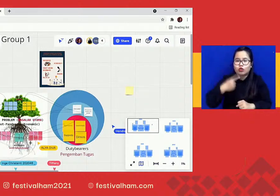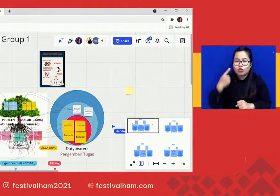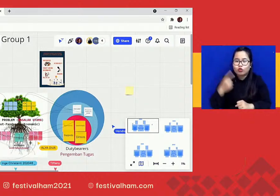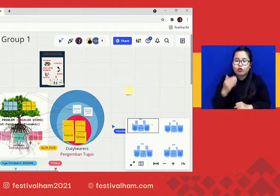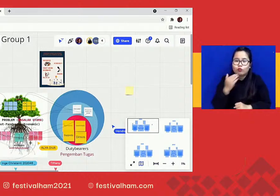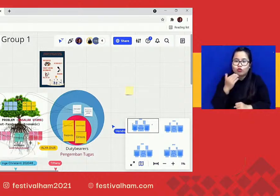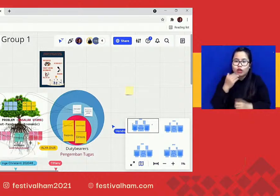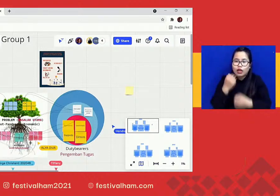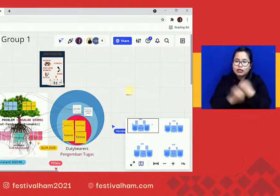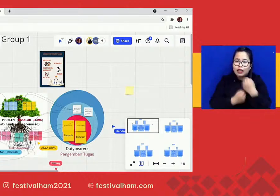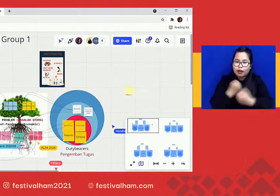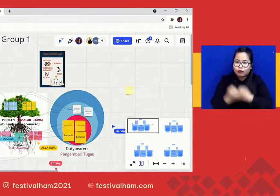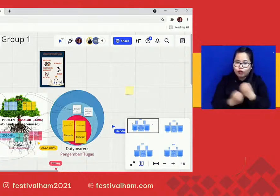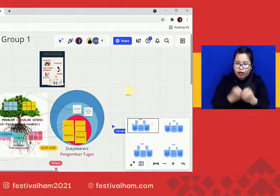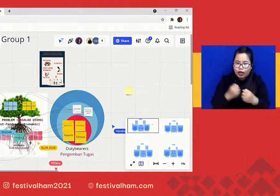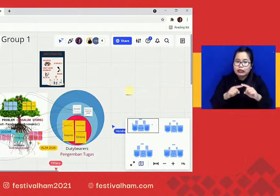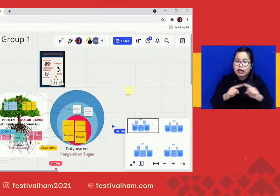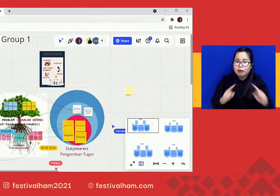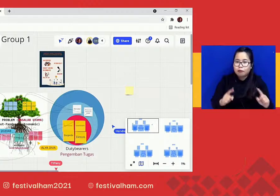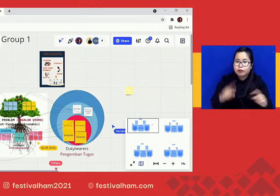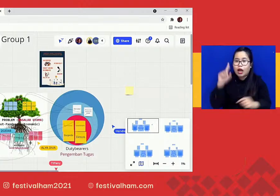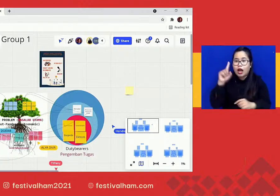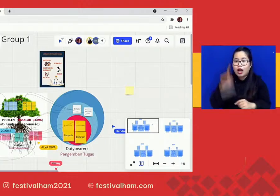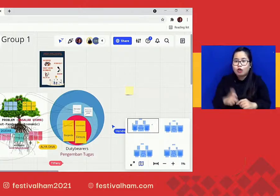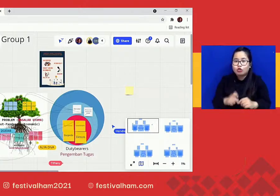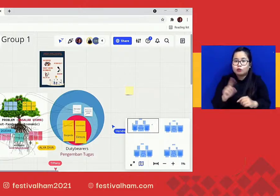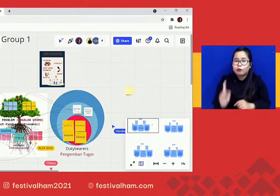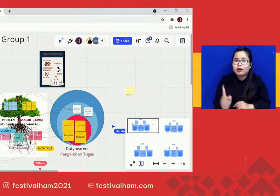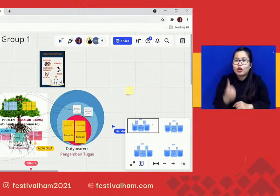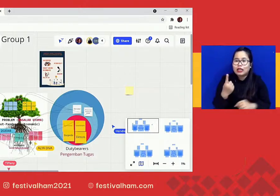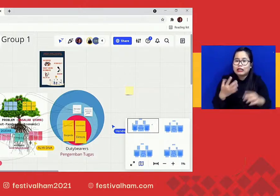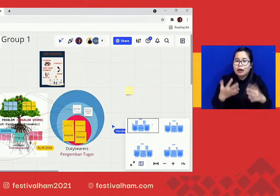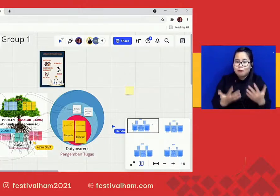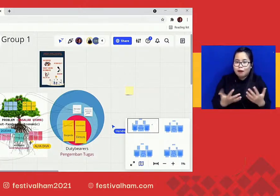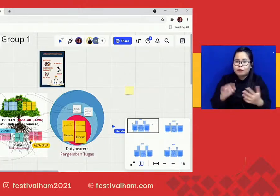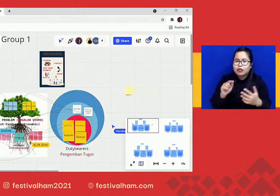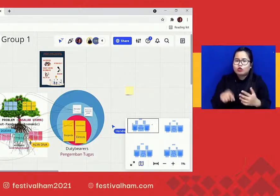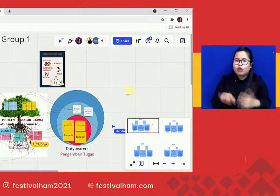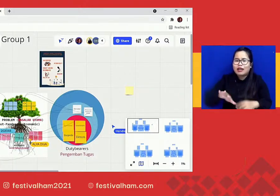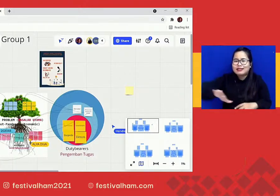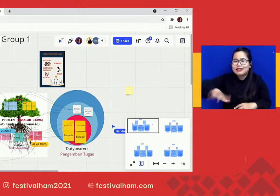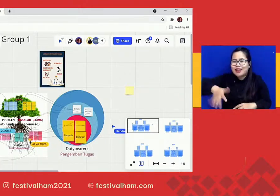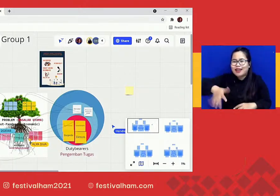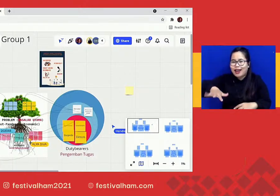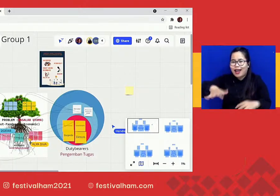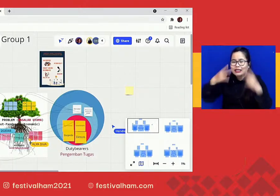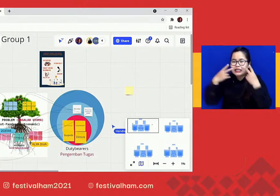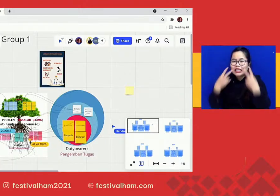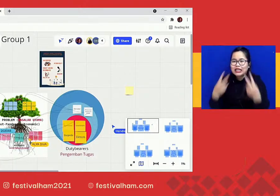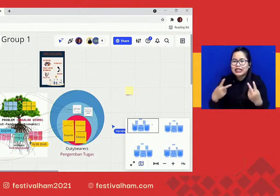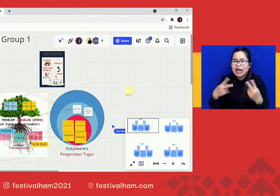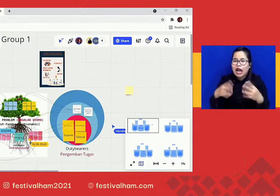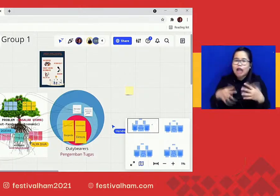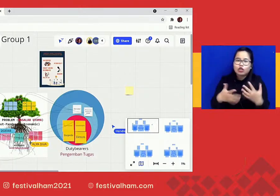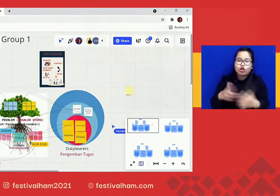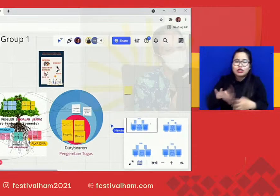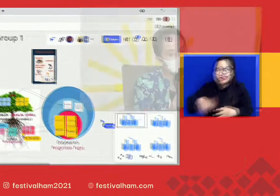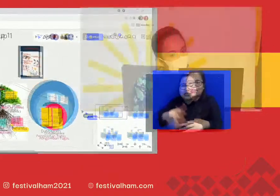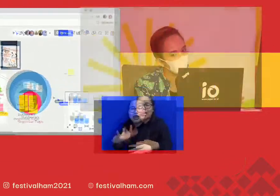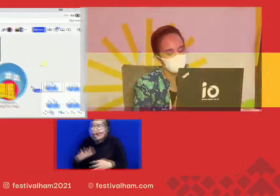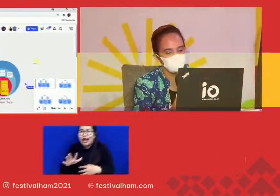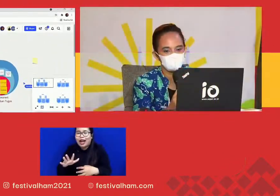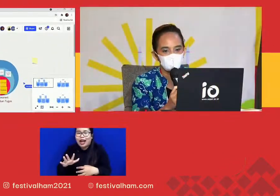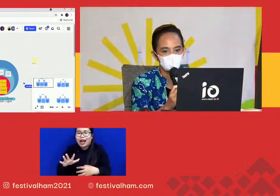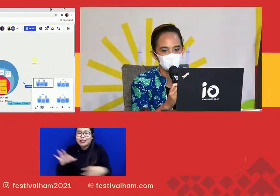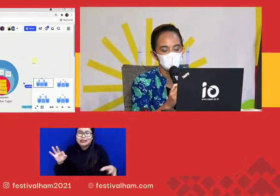dilakukan. Justru yang harus menjadi prioritas itu adalah yang jarang dilirik, yang jarang disentuh gitu.